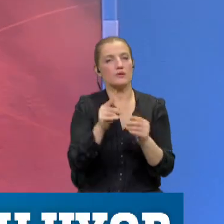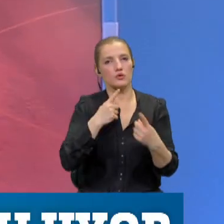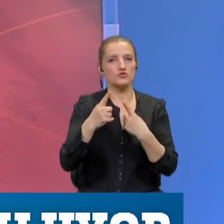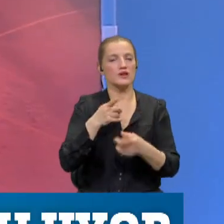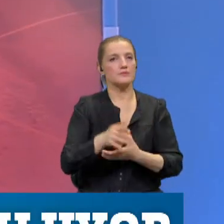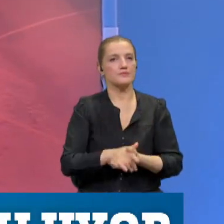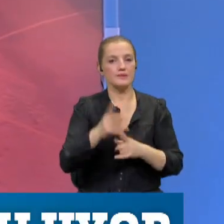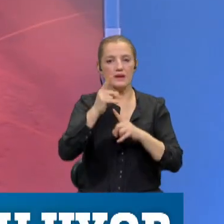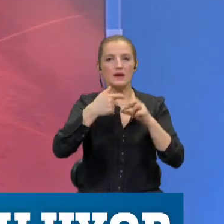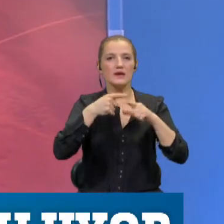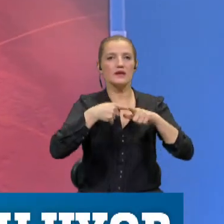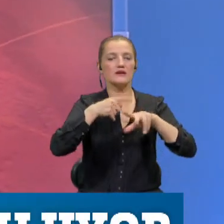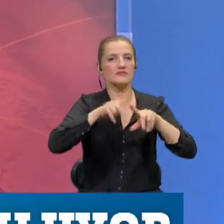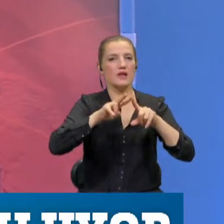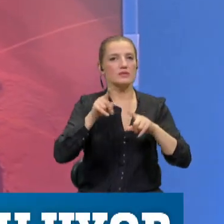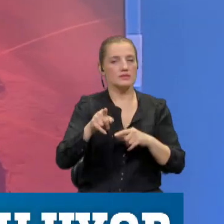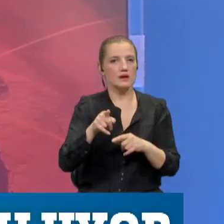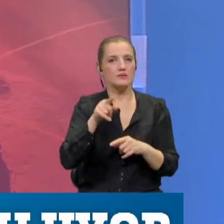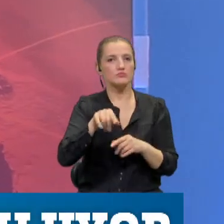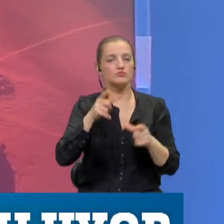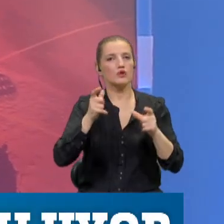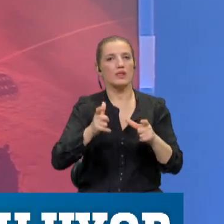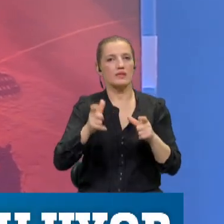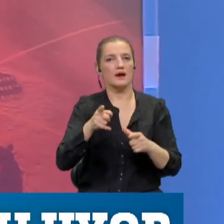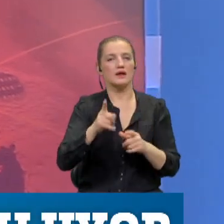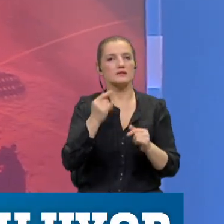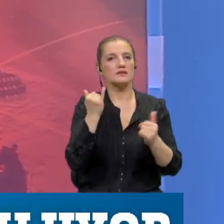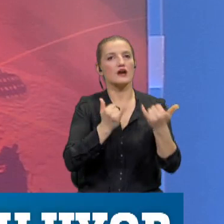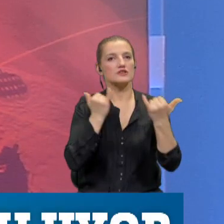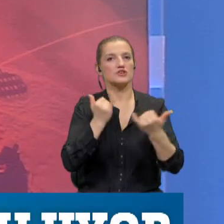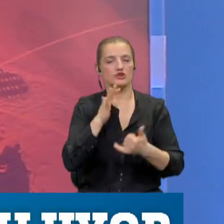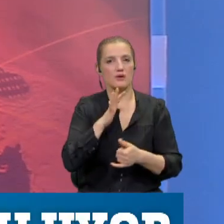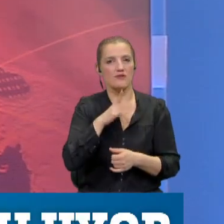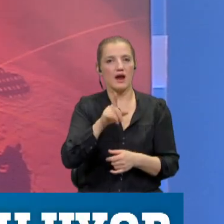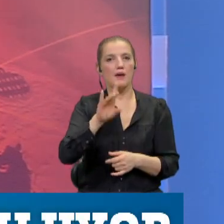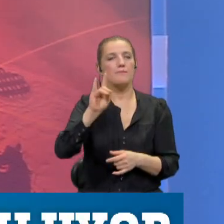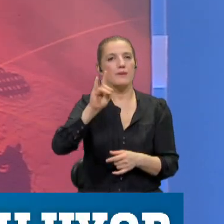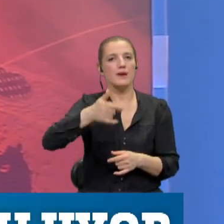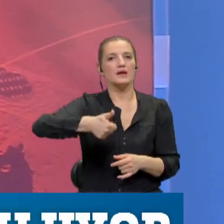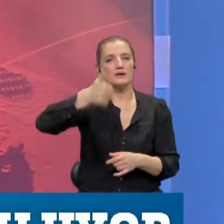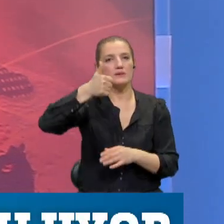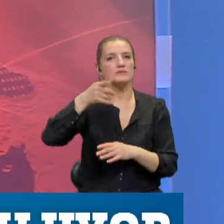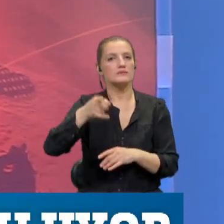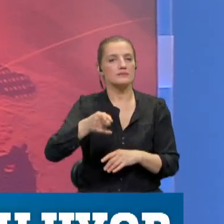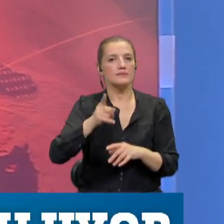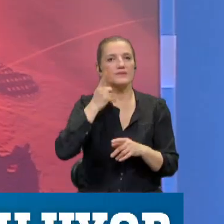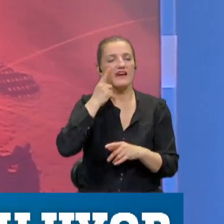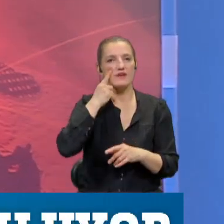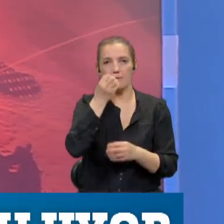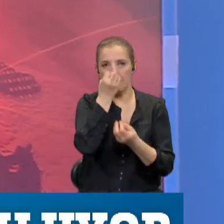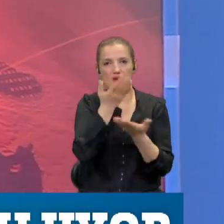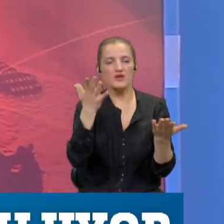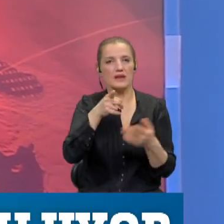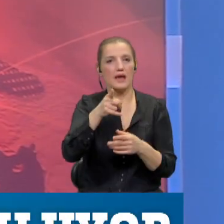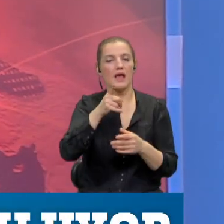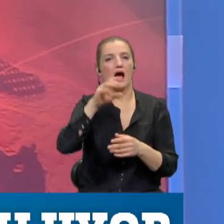İrfan hemen bir burada yaşayan lan tartışma var MHP lideri Devlet Bahçeli'nin de yeni AK Parti